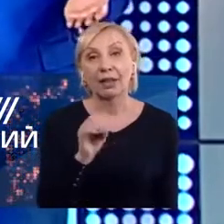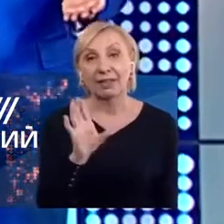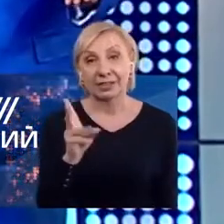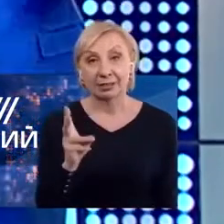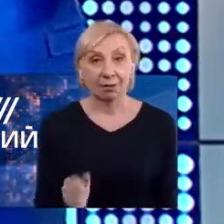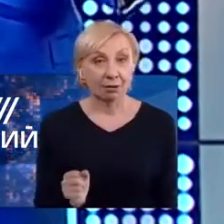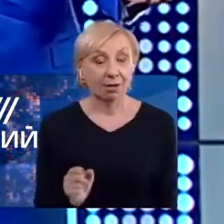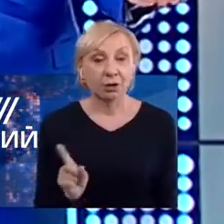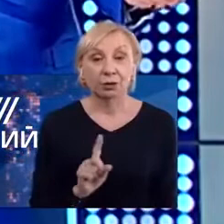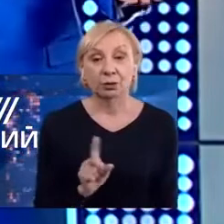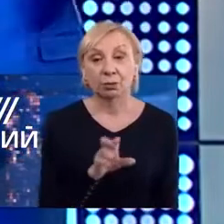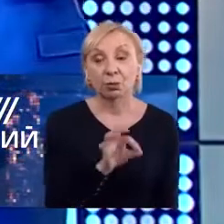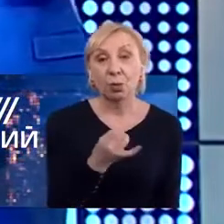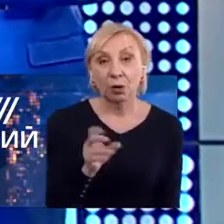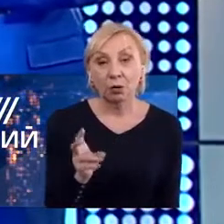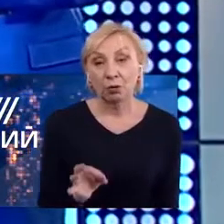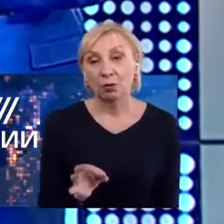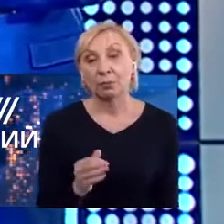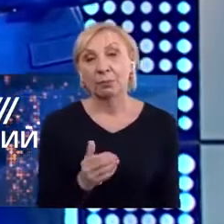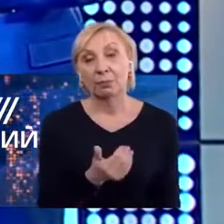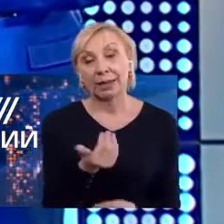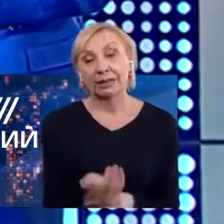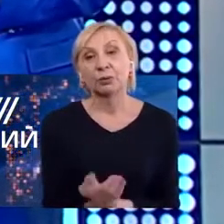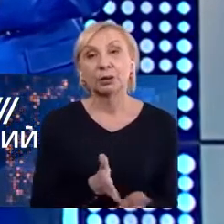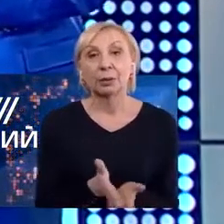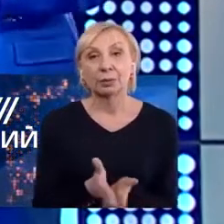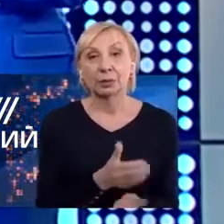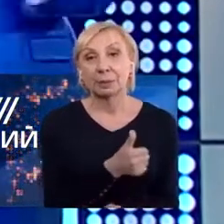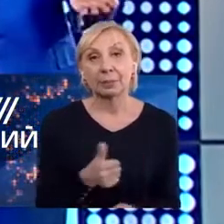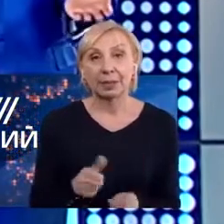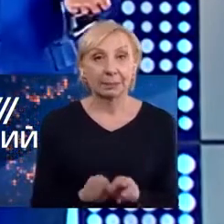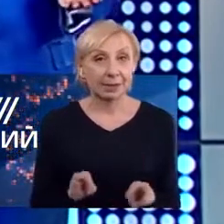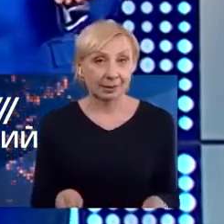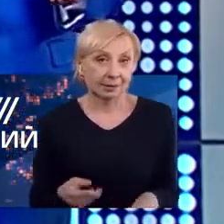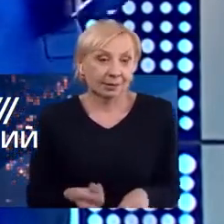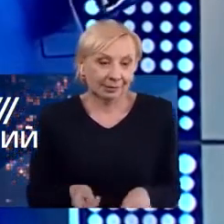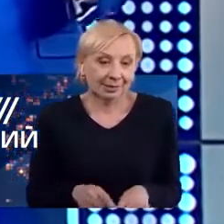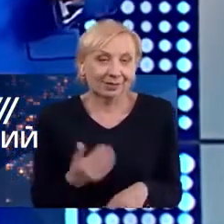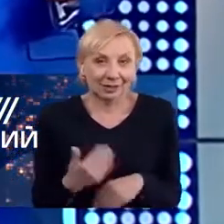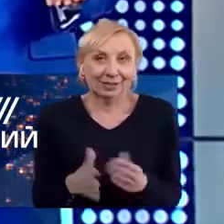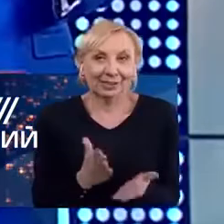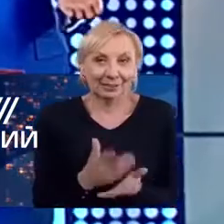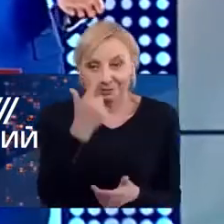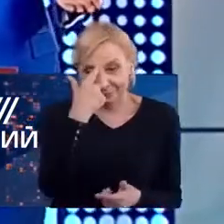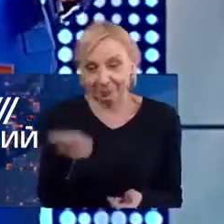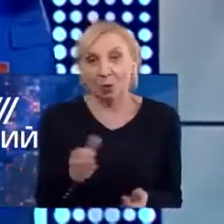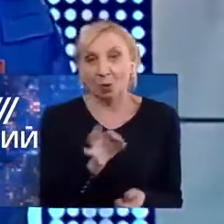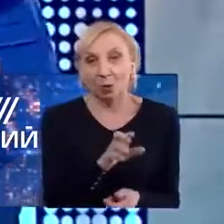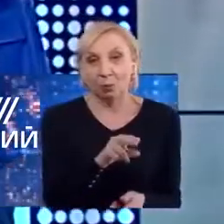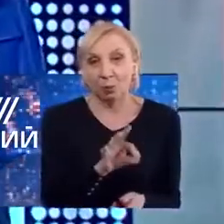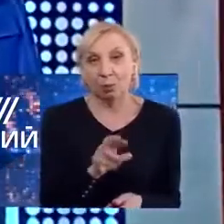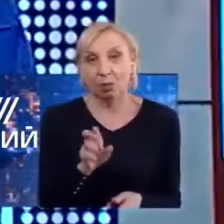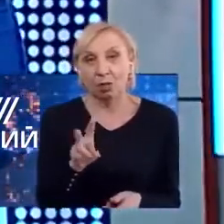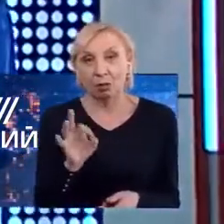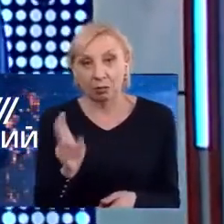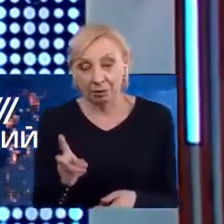нібито Бойко там претендує на посаду прем'єр-міністра. Ну, це вже є меседжі, а ясно, що «Опоблок» там чи «За життя»